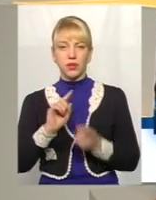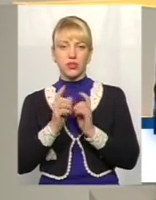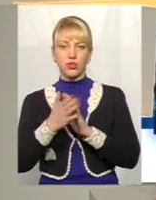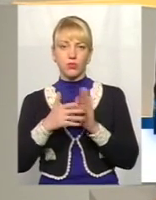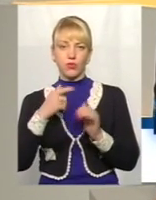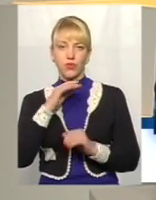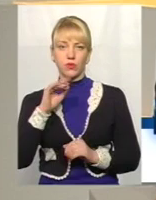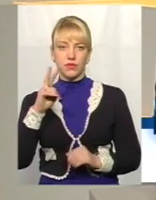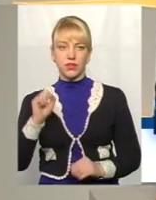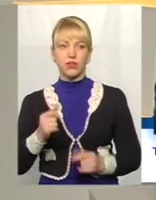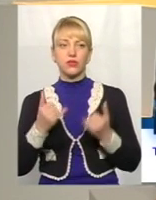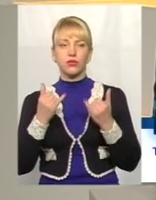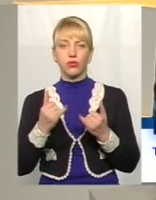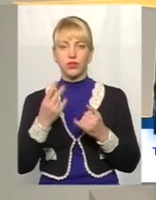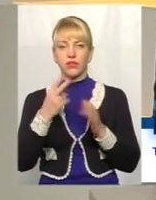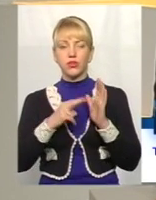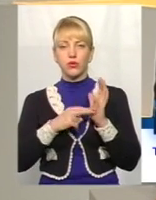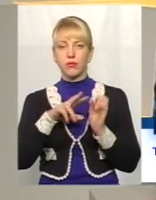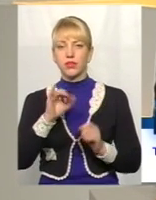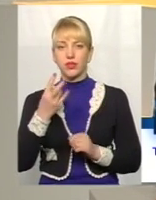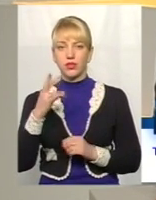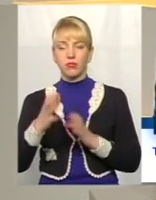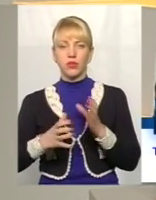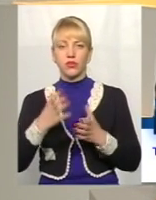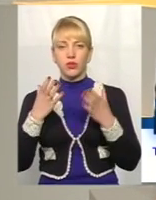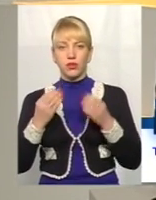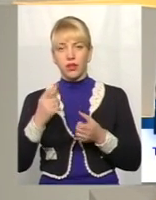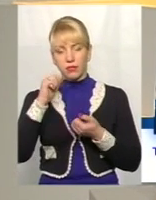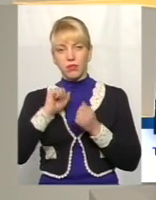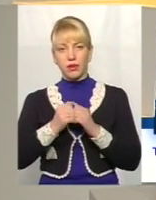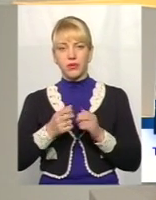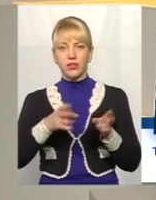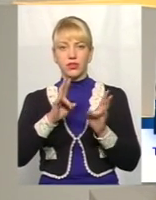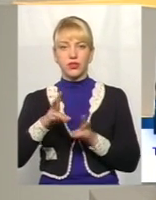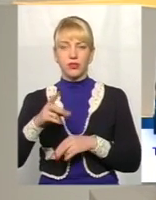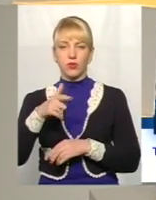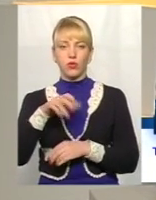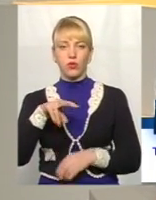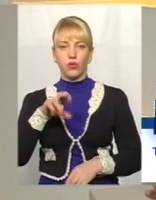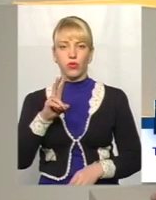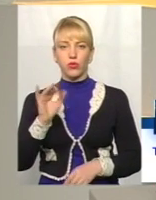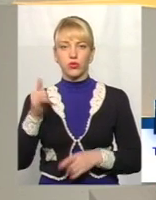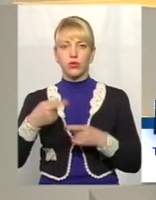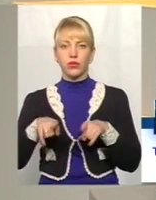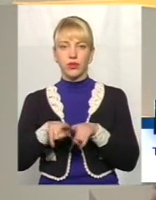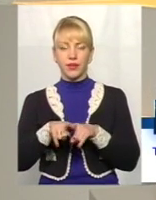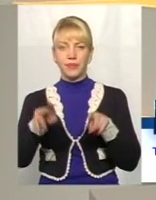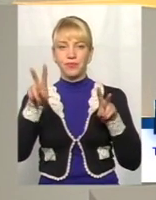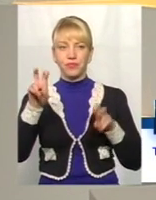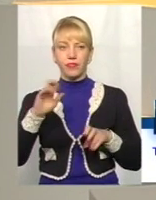Оксана Фіновська. Сьогодні 27 січня, Міжнародний день пам'яті жертв Голокосту. Так, саме така